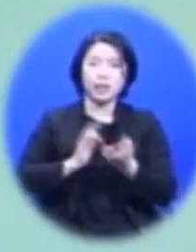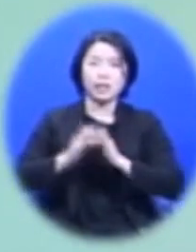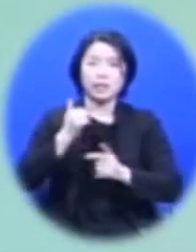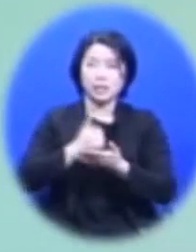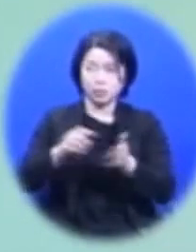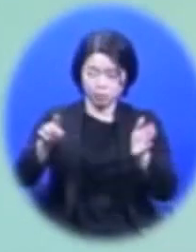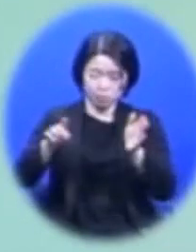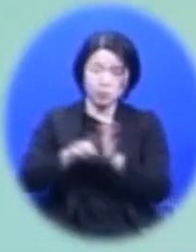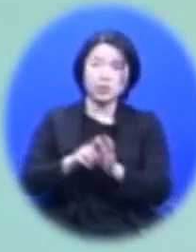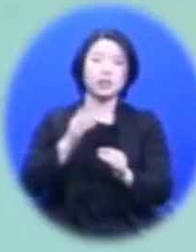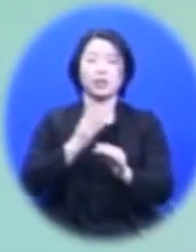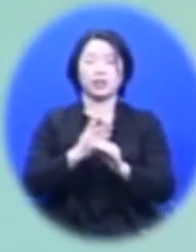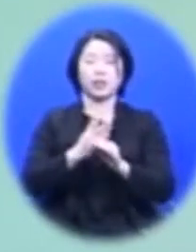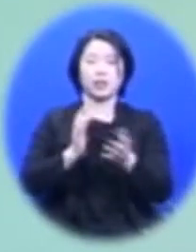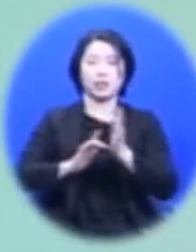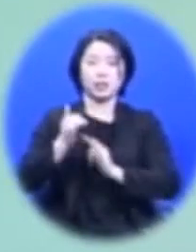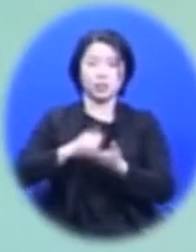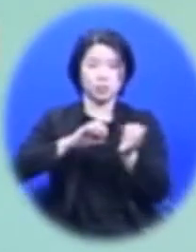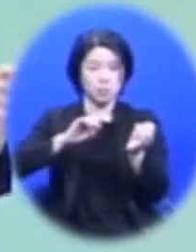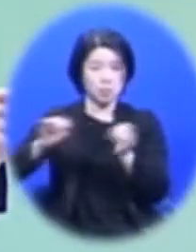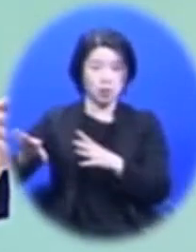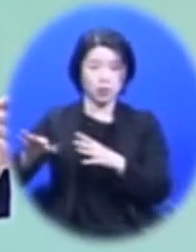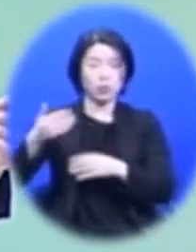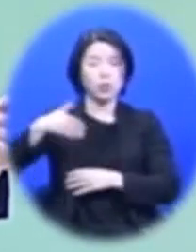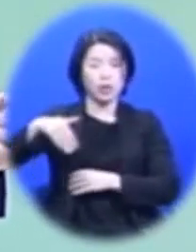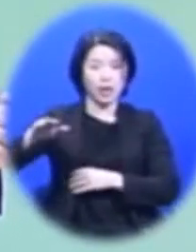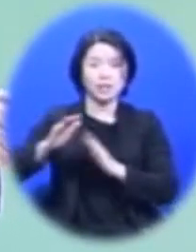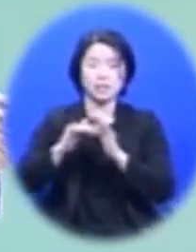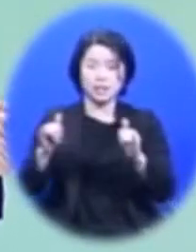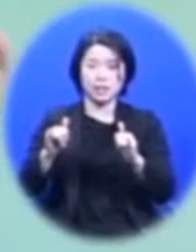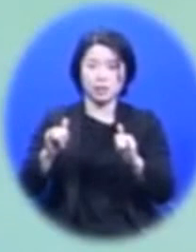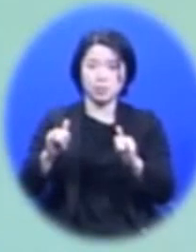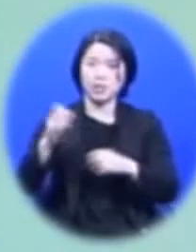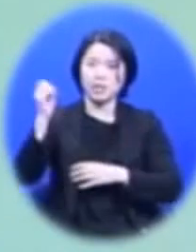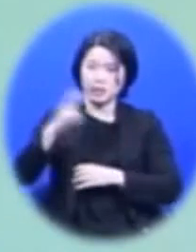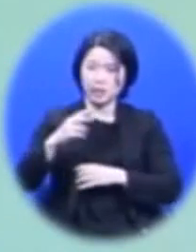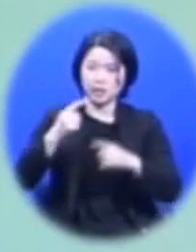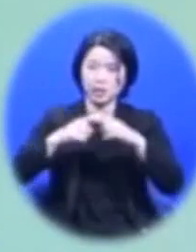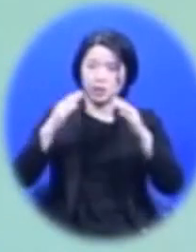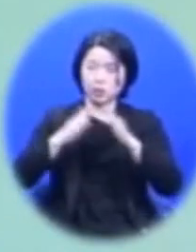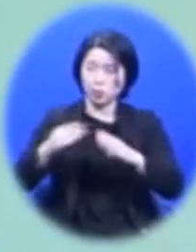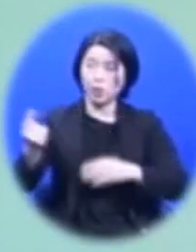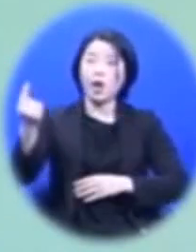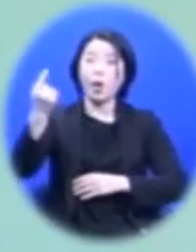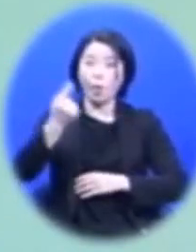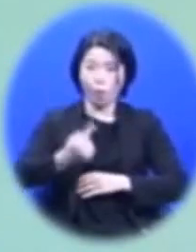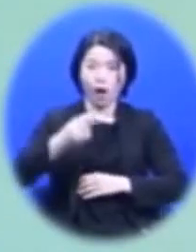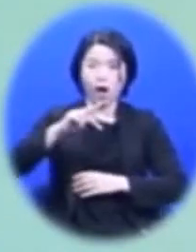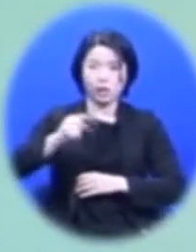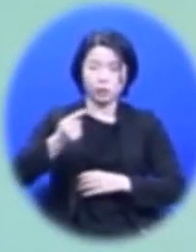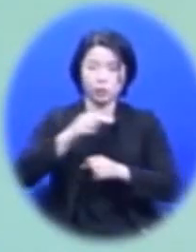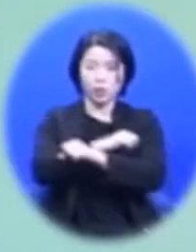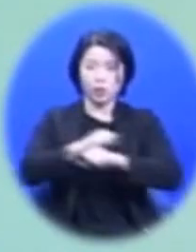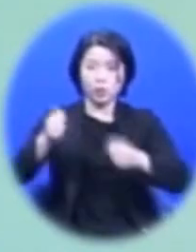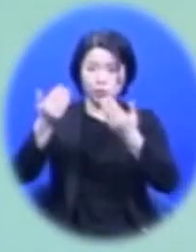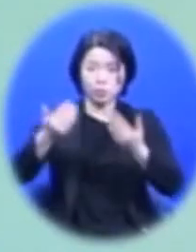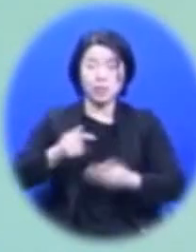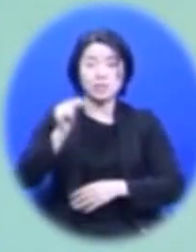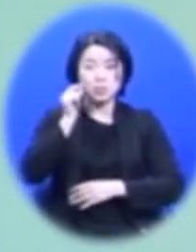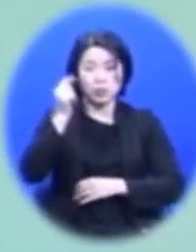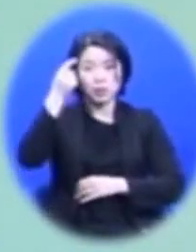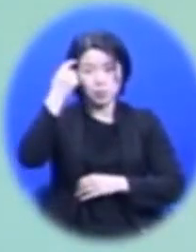믿다가 예수님을 버리고 간 사람이 다시 교회를 와도 용서 못 받는 겁니까?